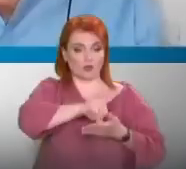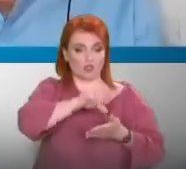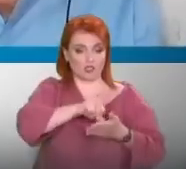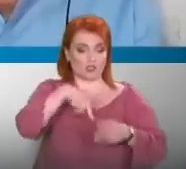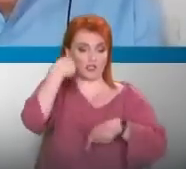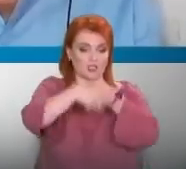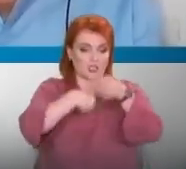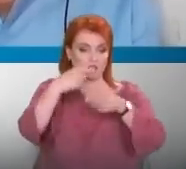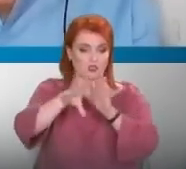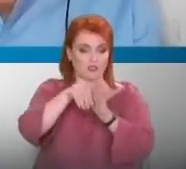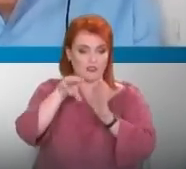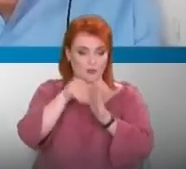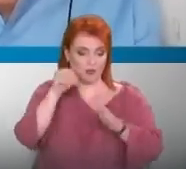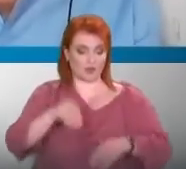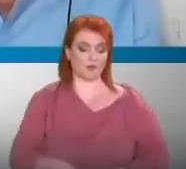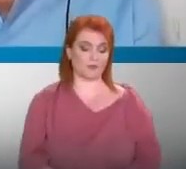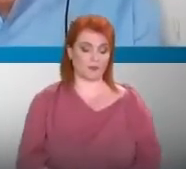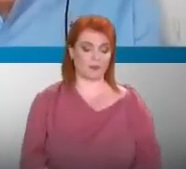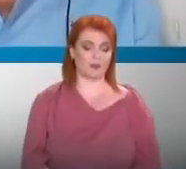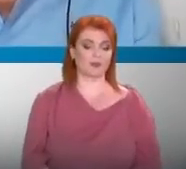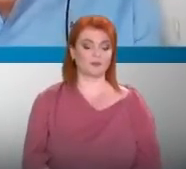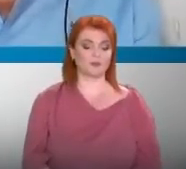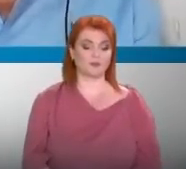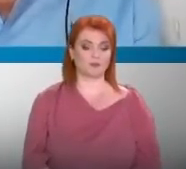legii. Cel mai probabil